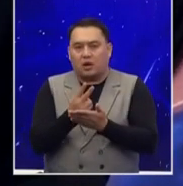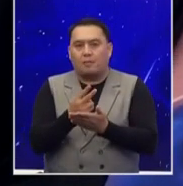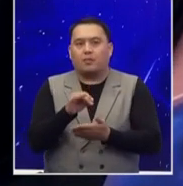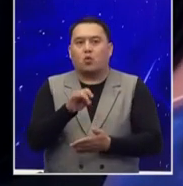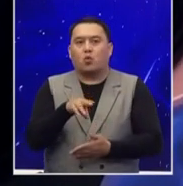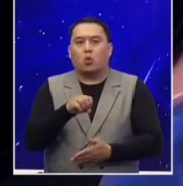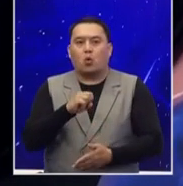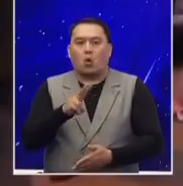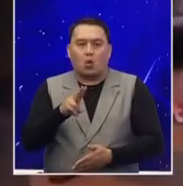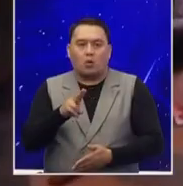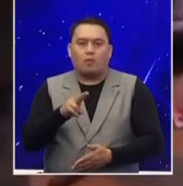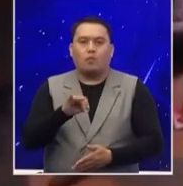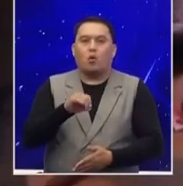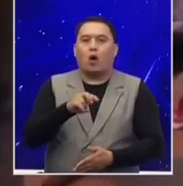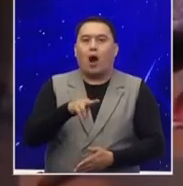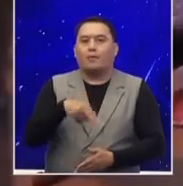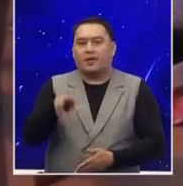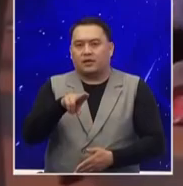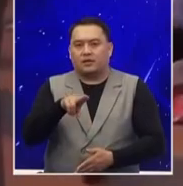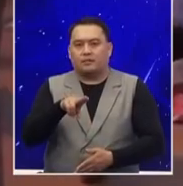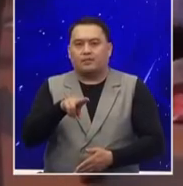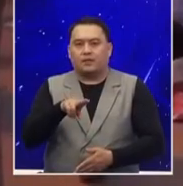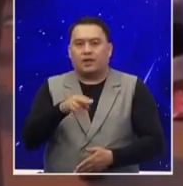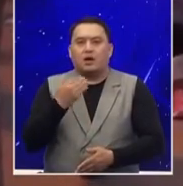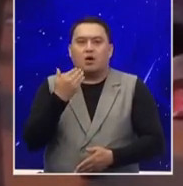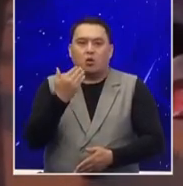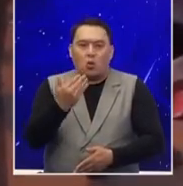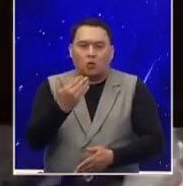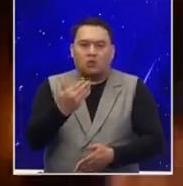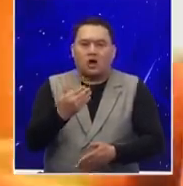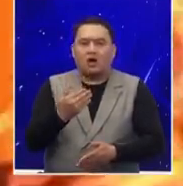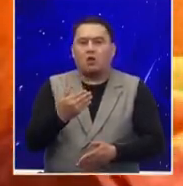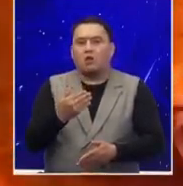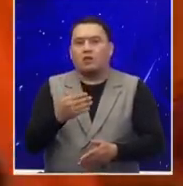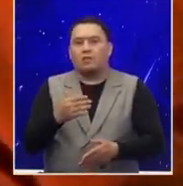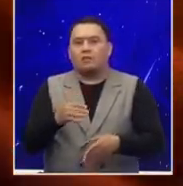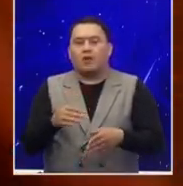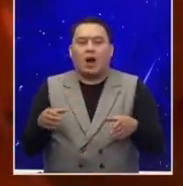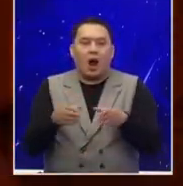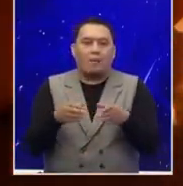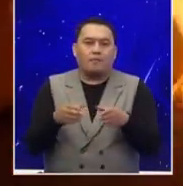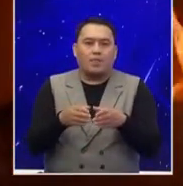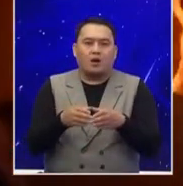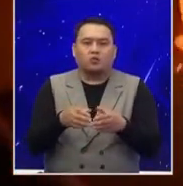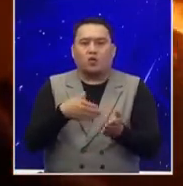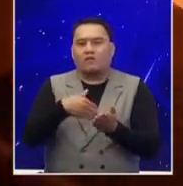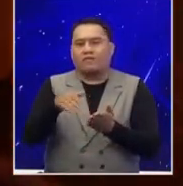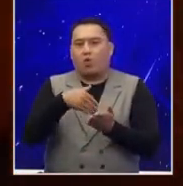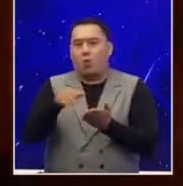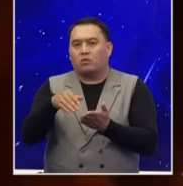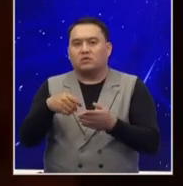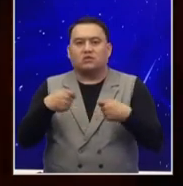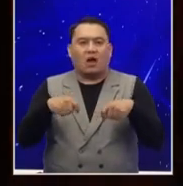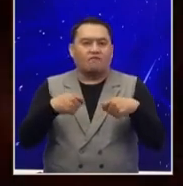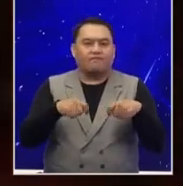пророка, опубликованные журналом «Шарли Эбдо». На Ближнем Востоке идет кампания по бойкоту французских товаров.